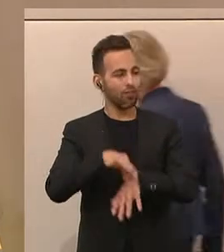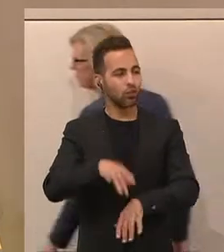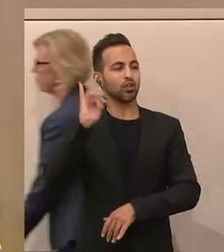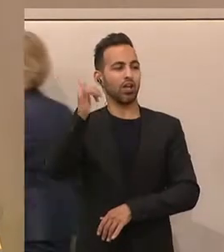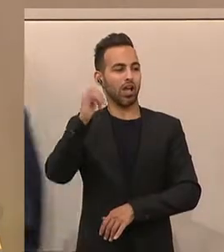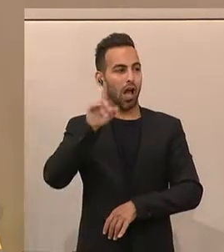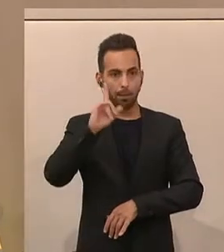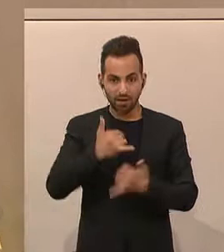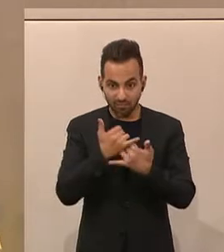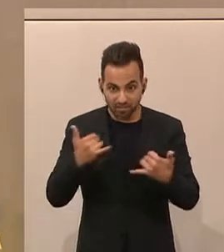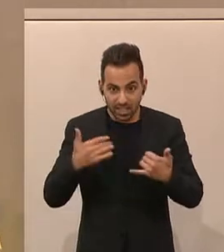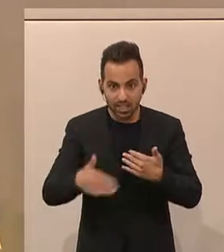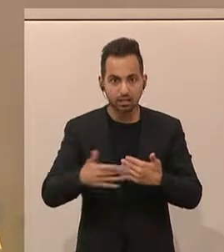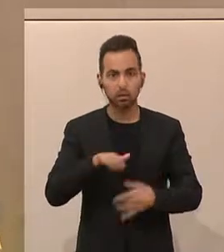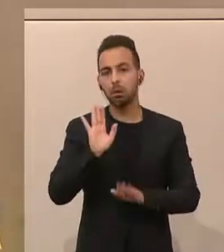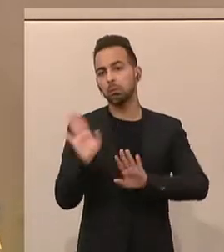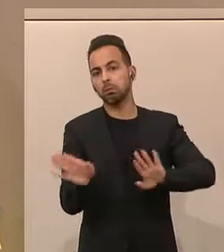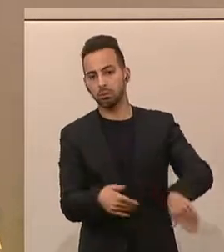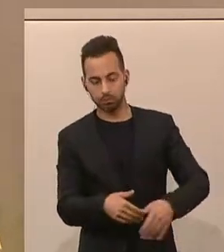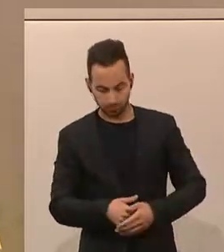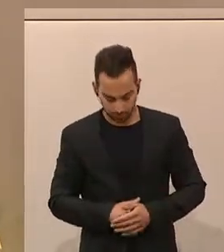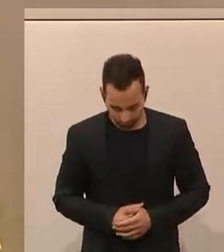viel Luft nach oben gelassen hat.